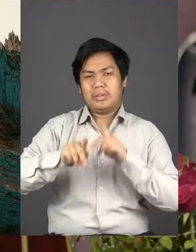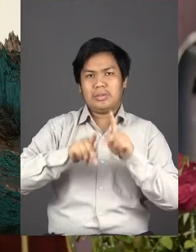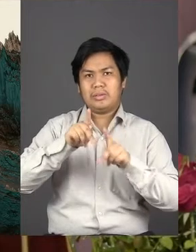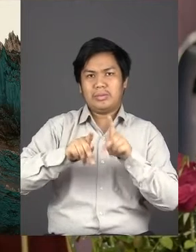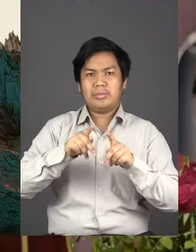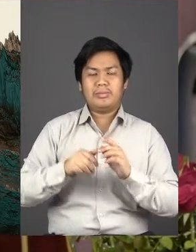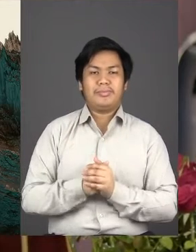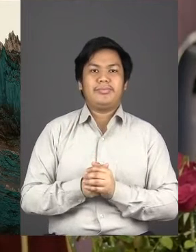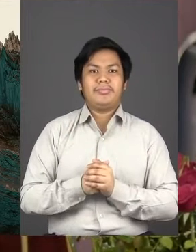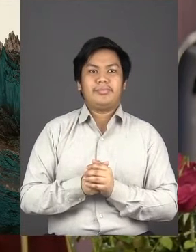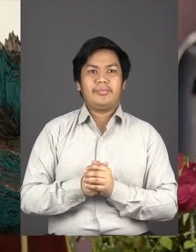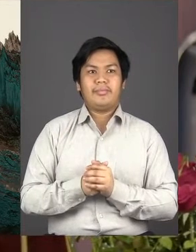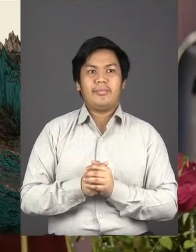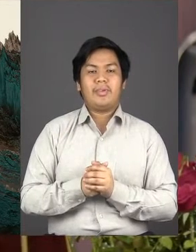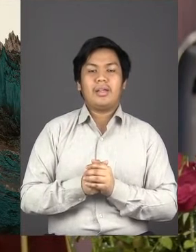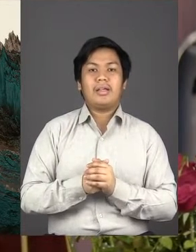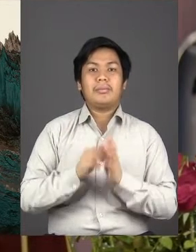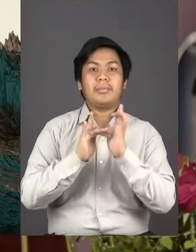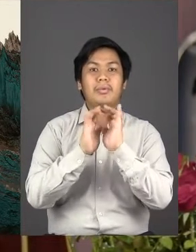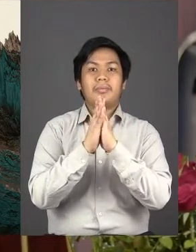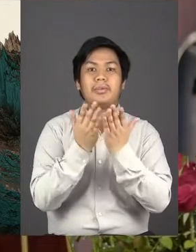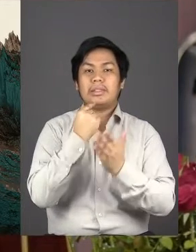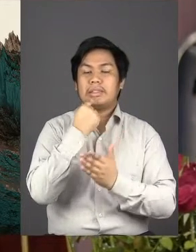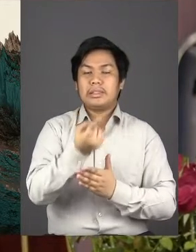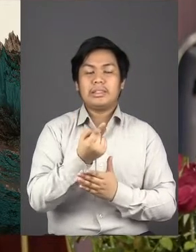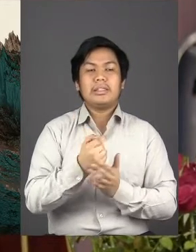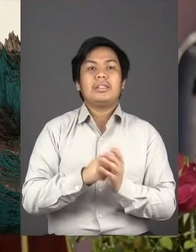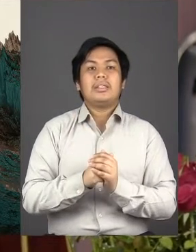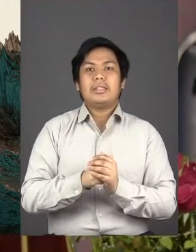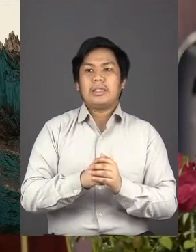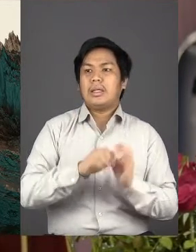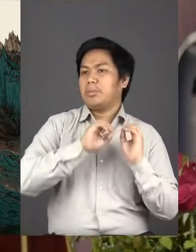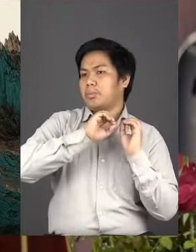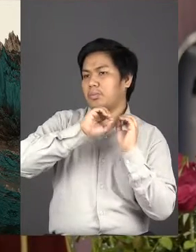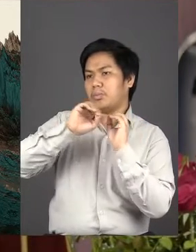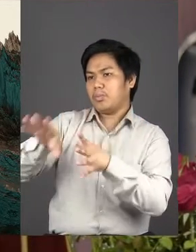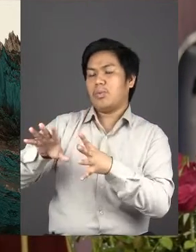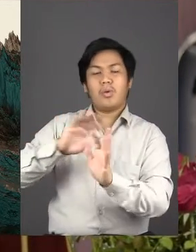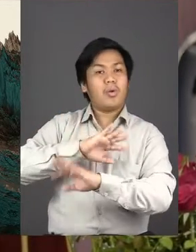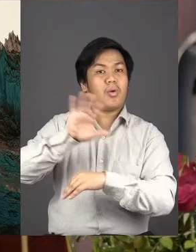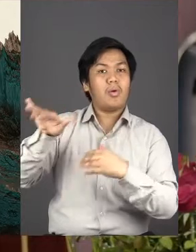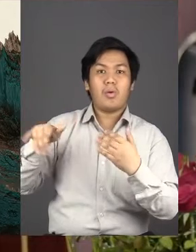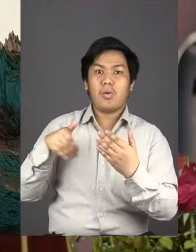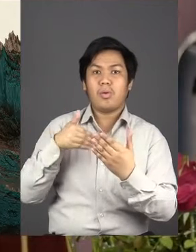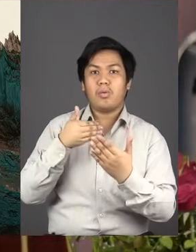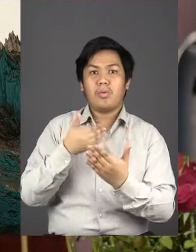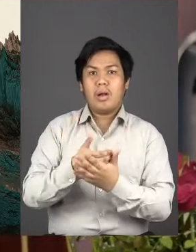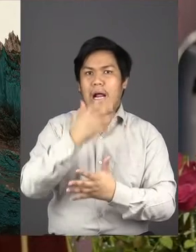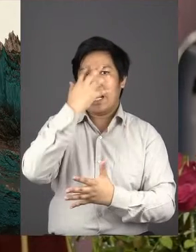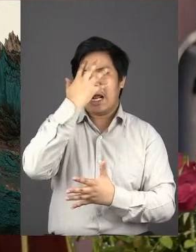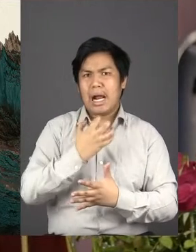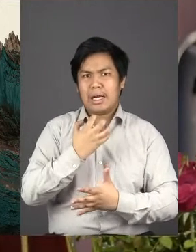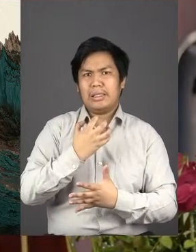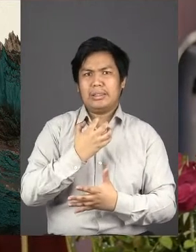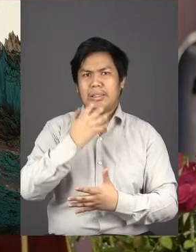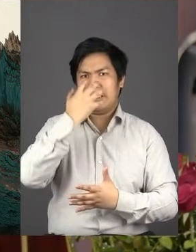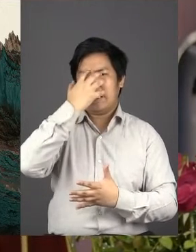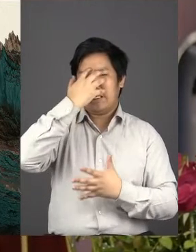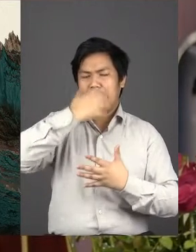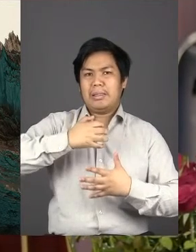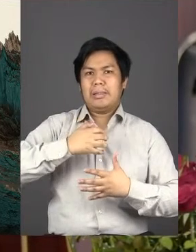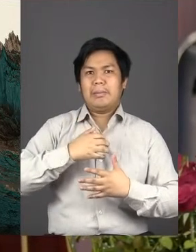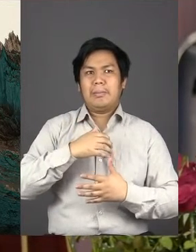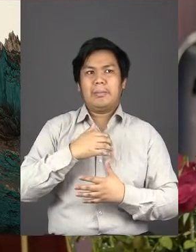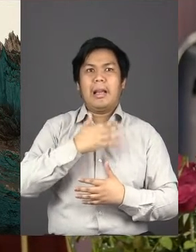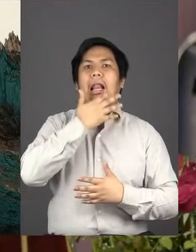Diba? Colossians 3:8-10, but now you must put them all away, sabi ni Pablo. Anger, wrath,